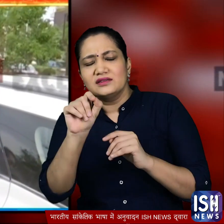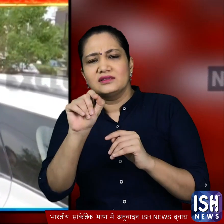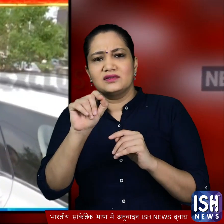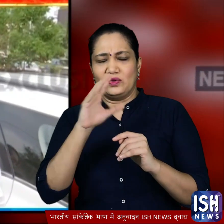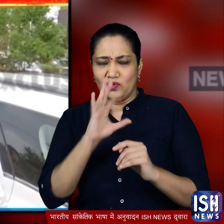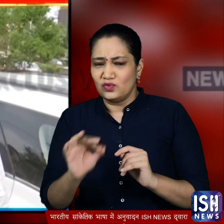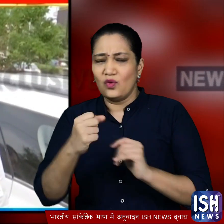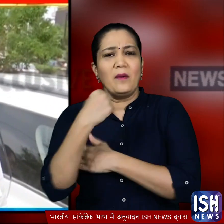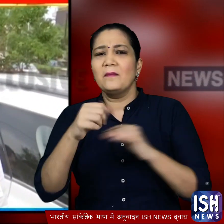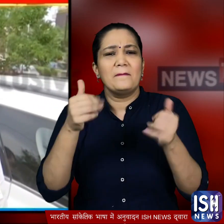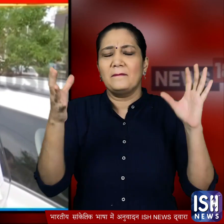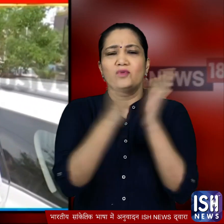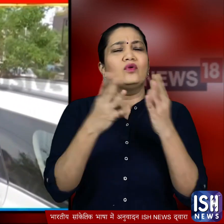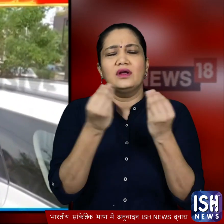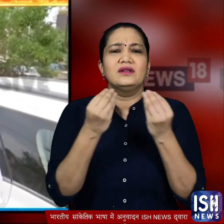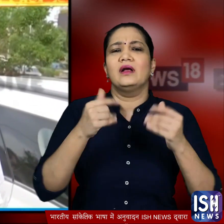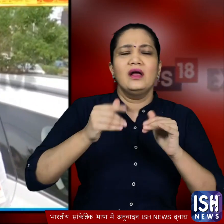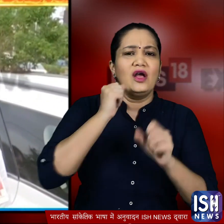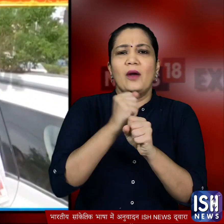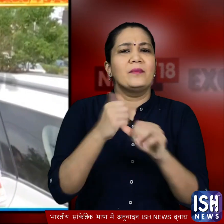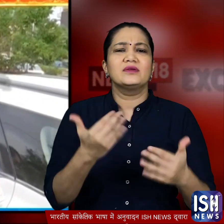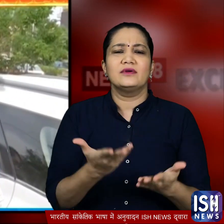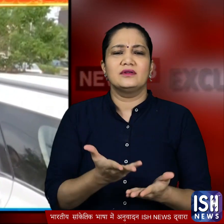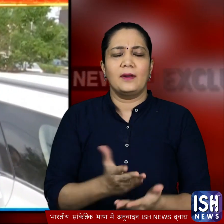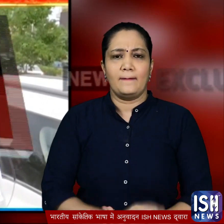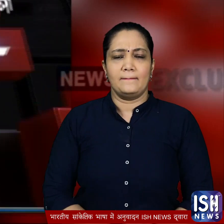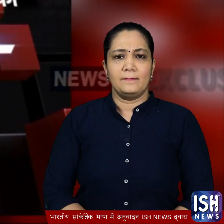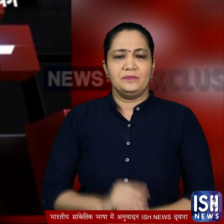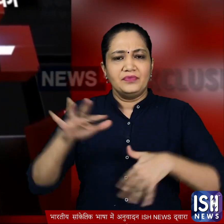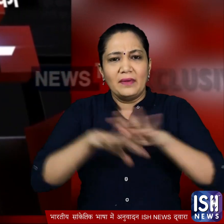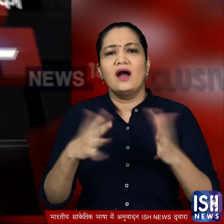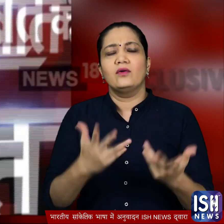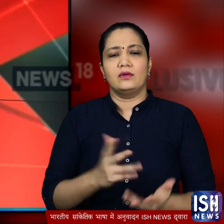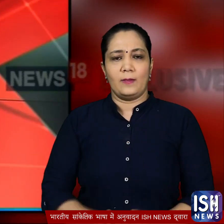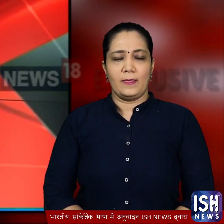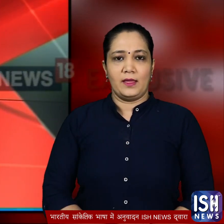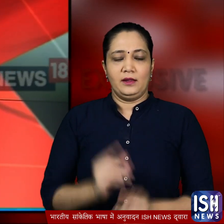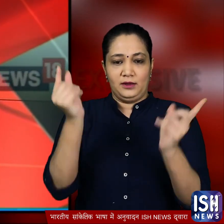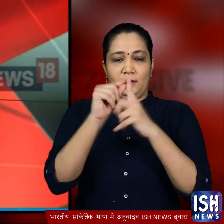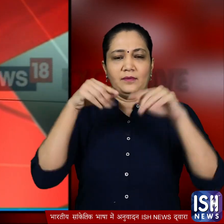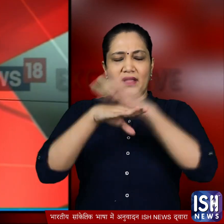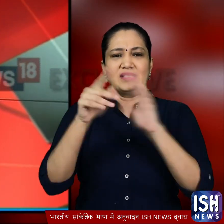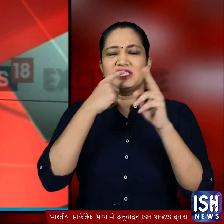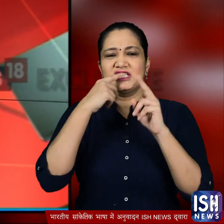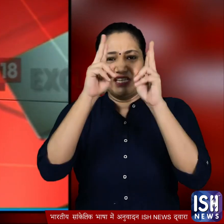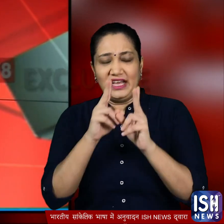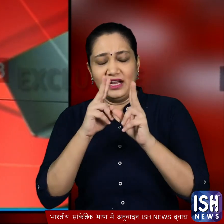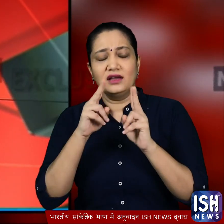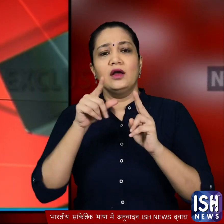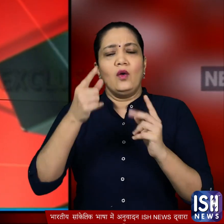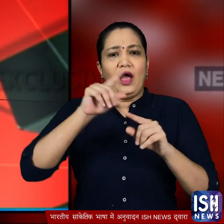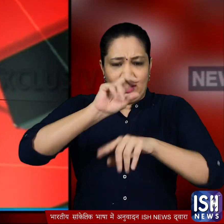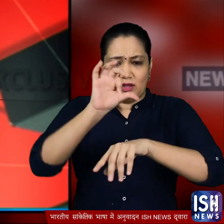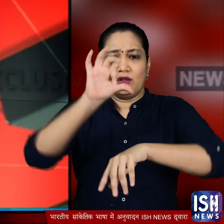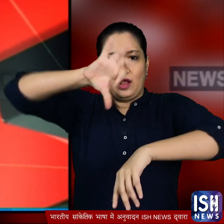ये नहीं जुड़ते। सरकार की प्रथम पुण्य की तिथि की तैयारी हो रही होती है। यूपी के आगरा में करीब 9 घंटे तक चले अभियान के